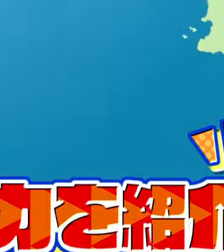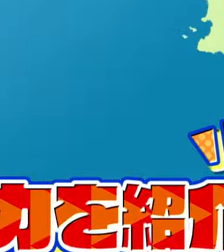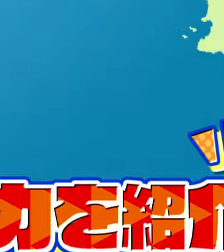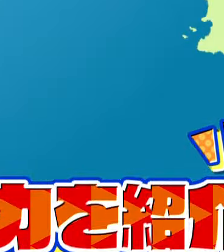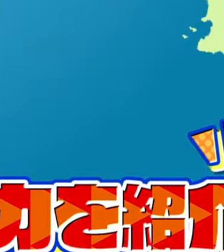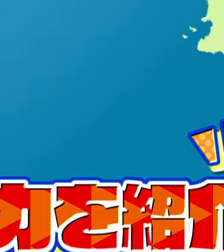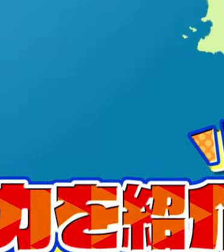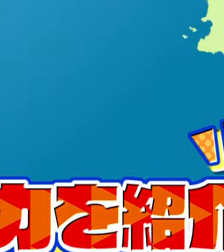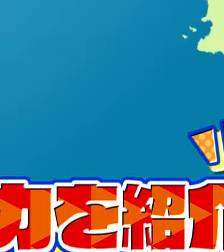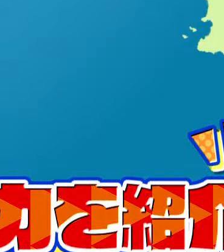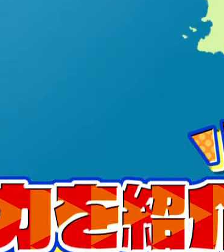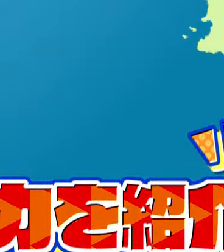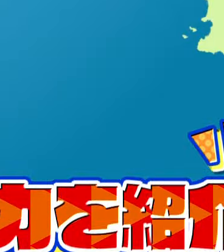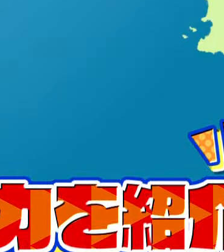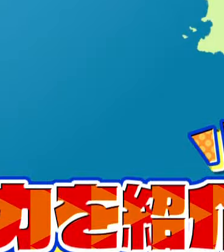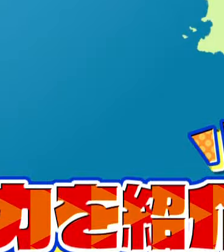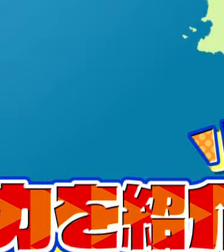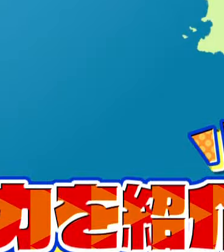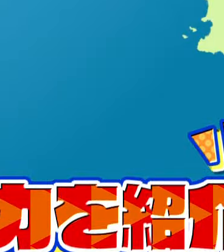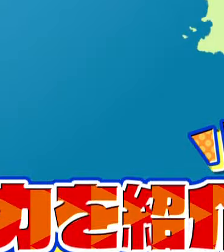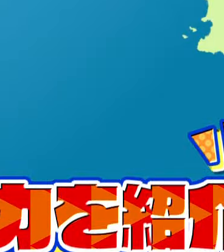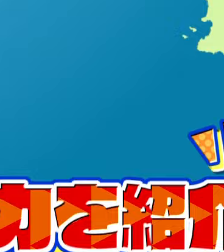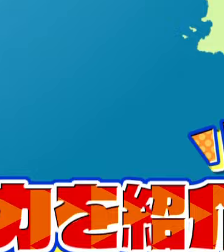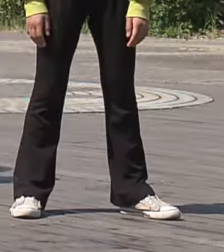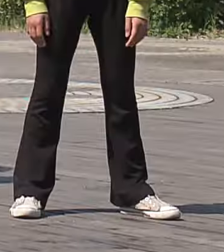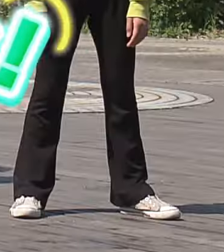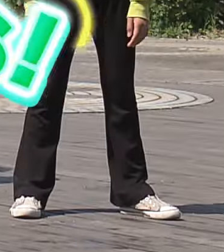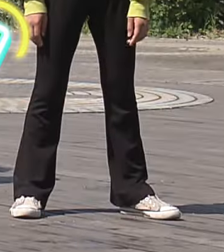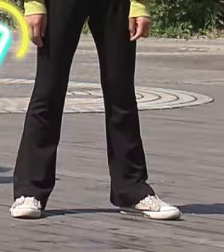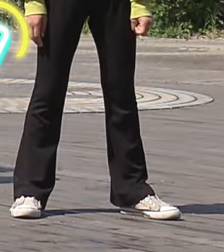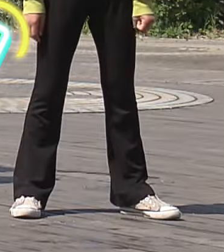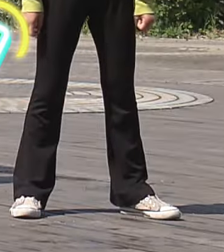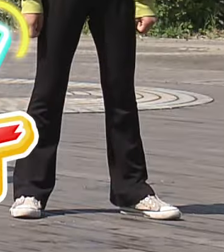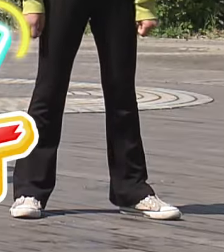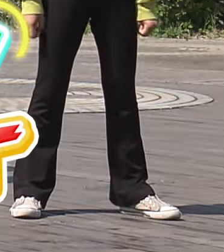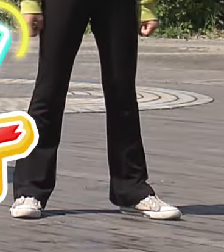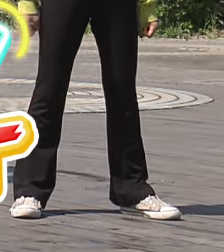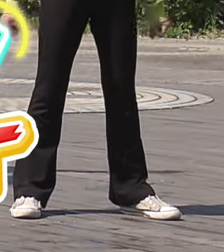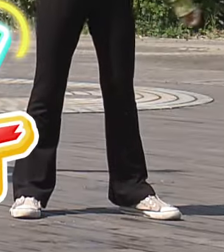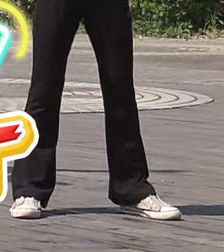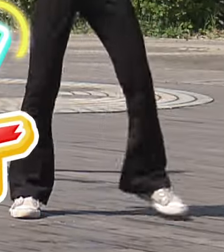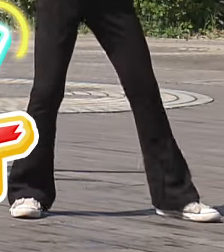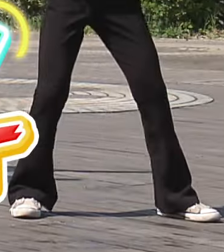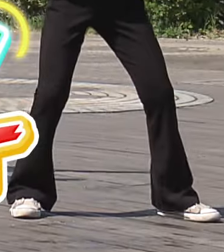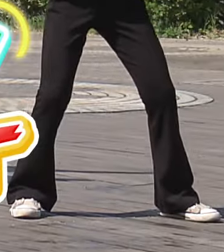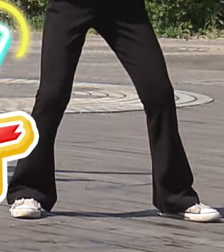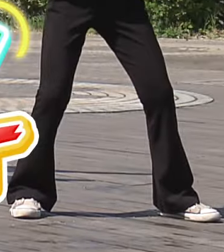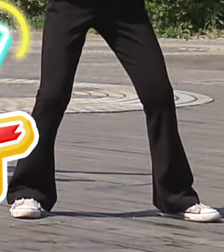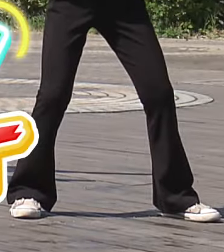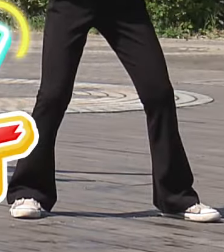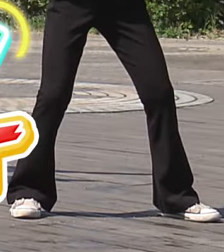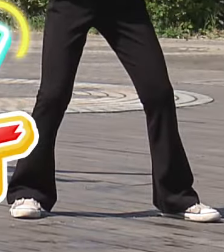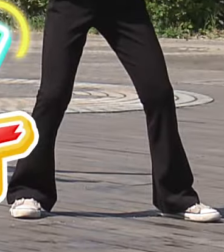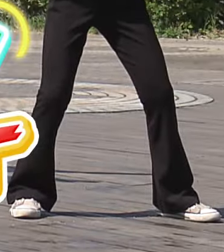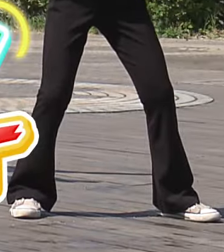へ東へ駆け回って集めた魅力をご紹介。 我らクレチューバー。